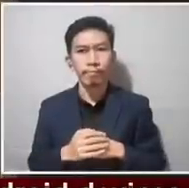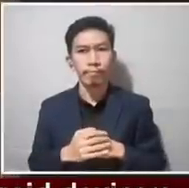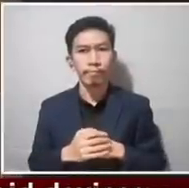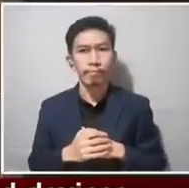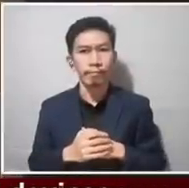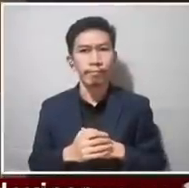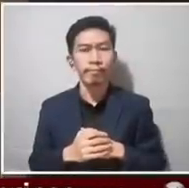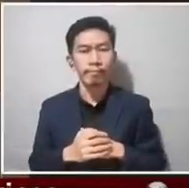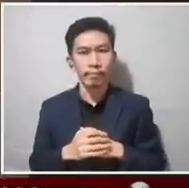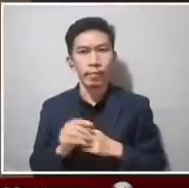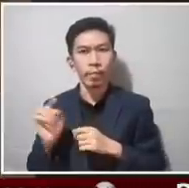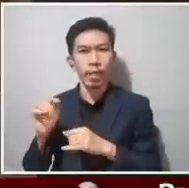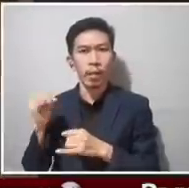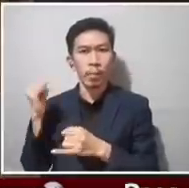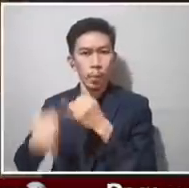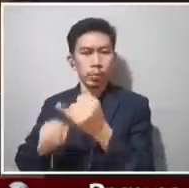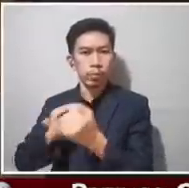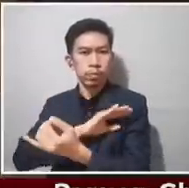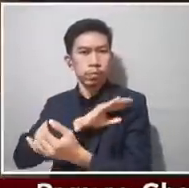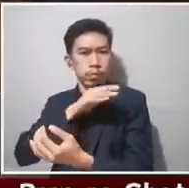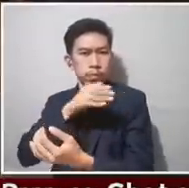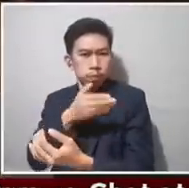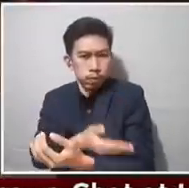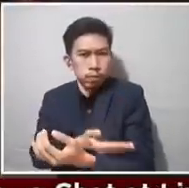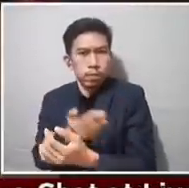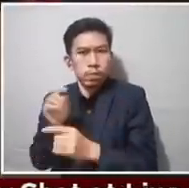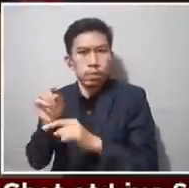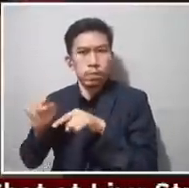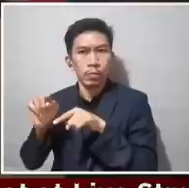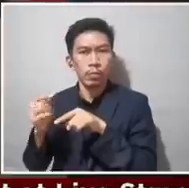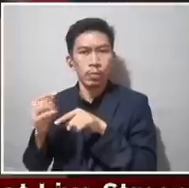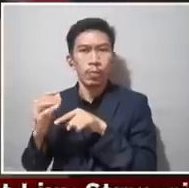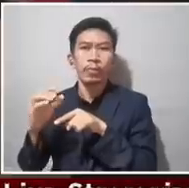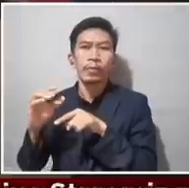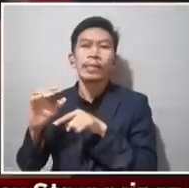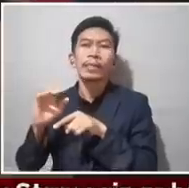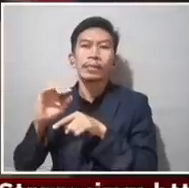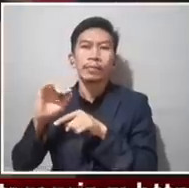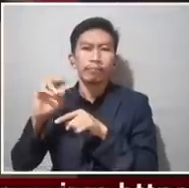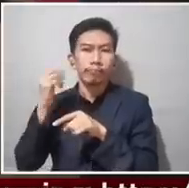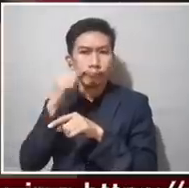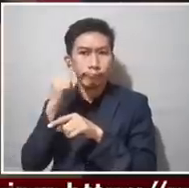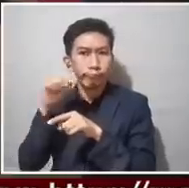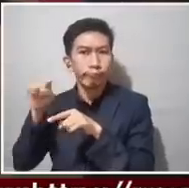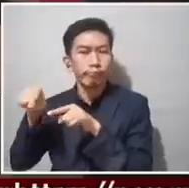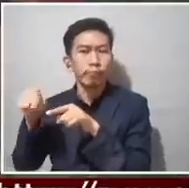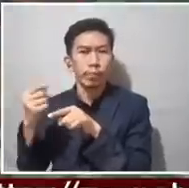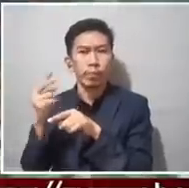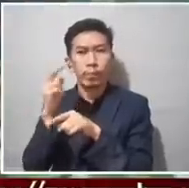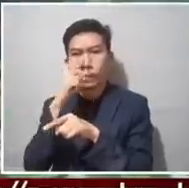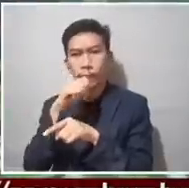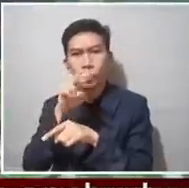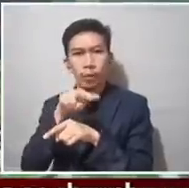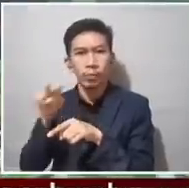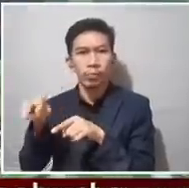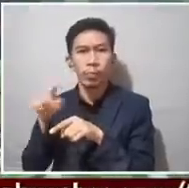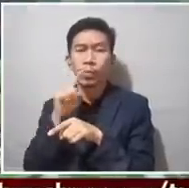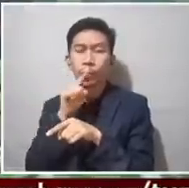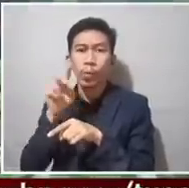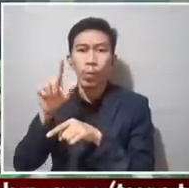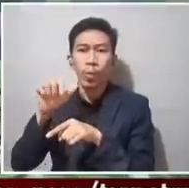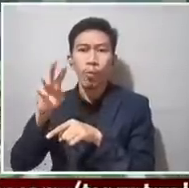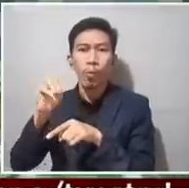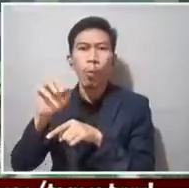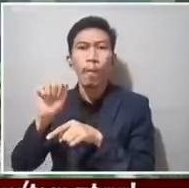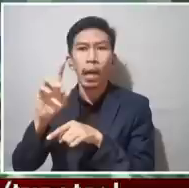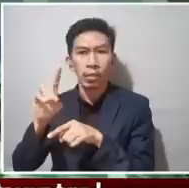Bunsong anak na babae ni Bayan Muna Representative Eufemia Culiam at si Jeveline, 22 taong gulang, isang lumad. Isa si Jeveline sa